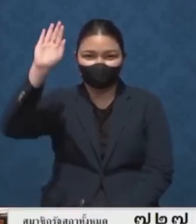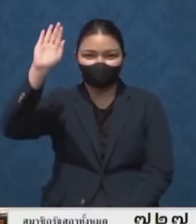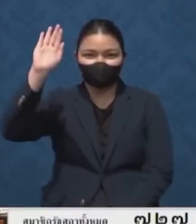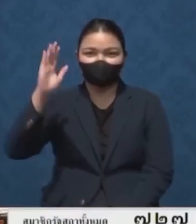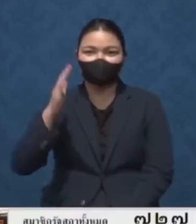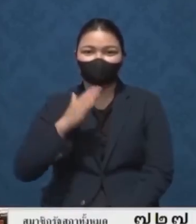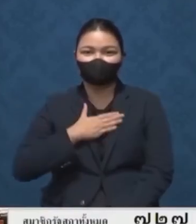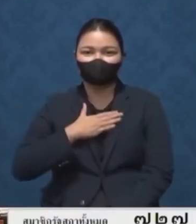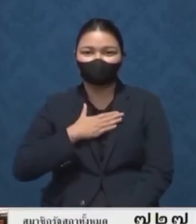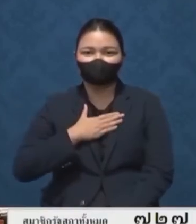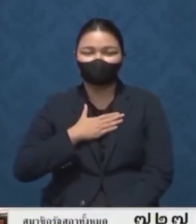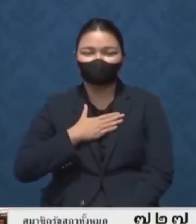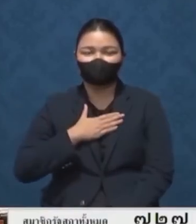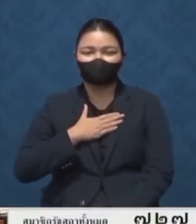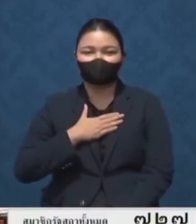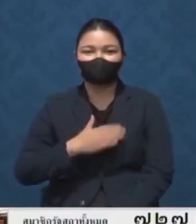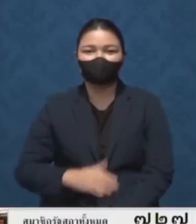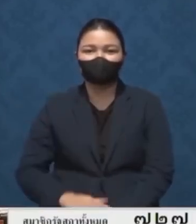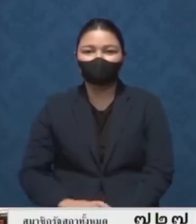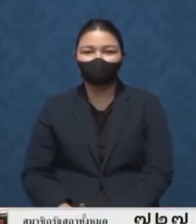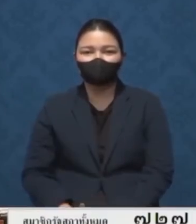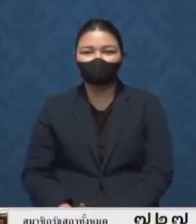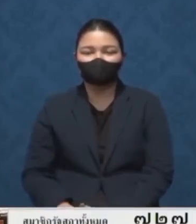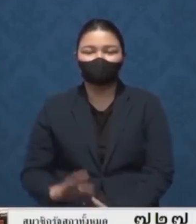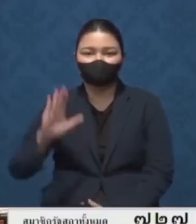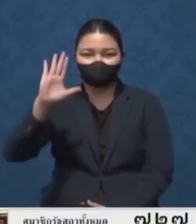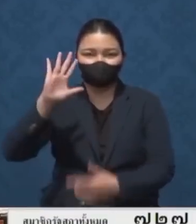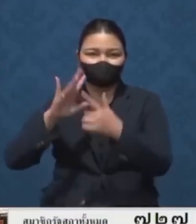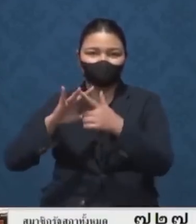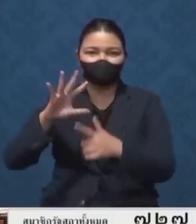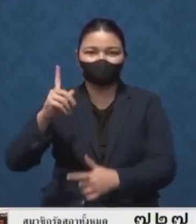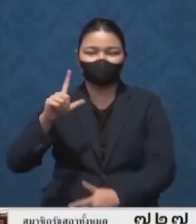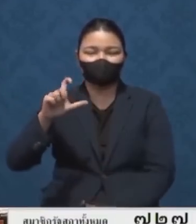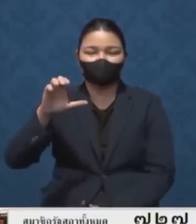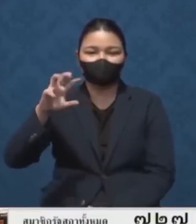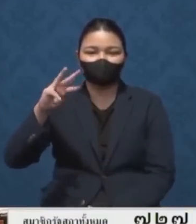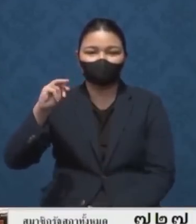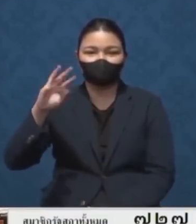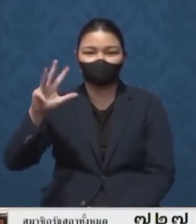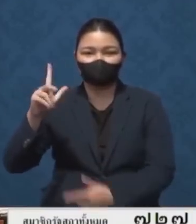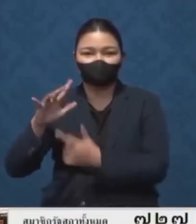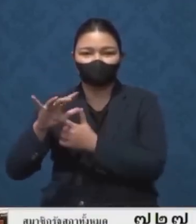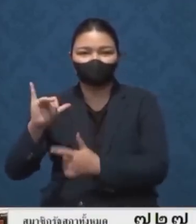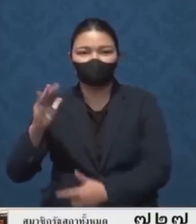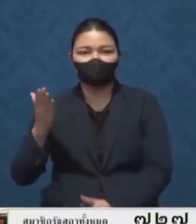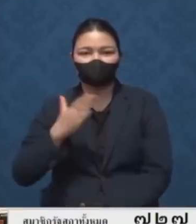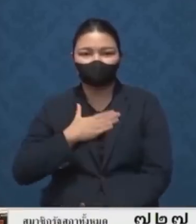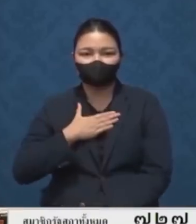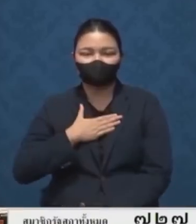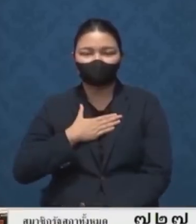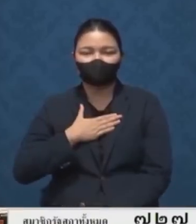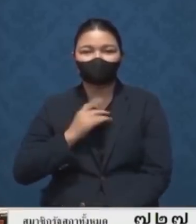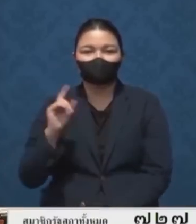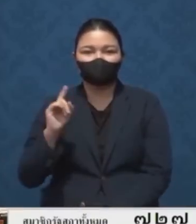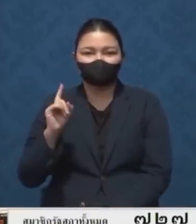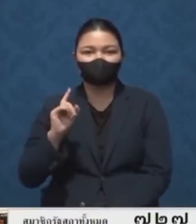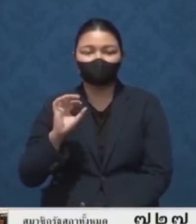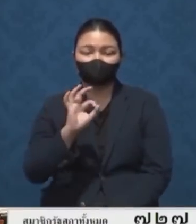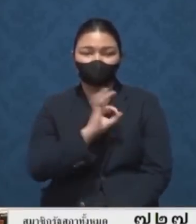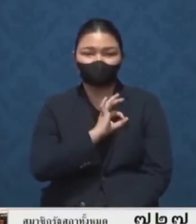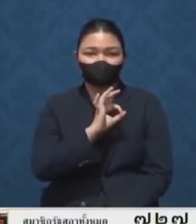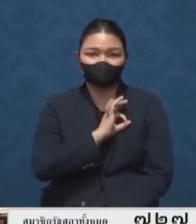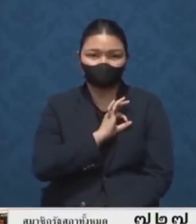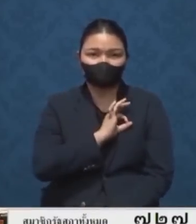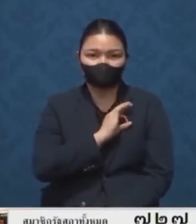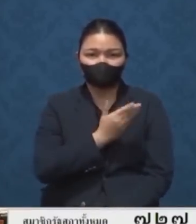รัฐสภาครับผมเฉลิมชัยเฟื่องคอนครับกับท่านเฉลิมชัยเชิญนะครับมีสั้นทำมาชิกหลายท่านนะ